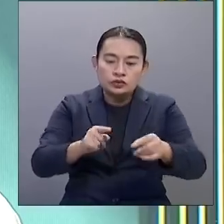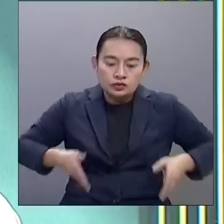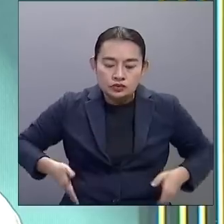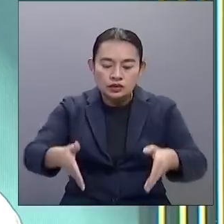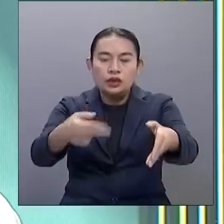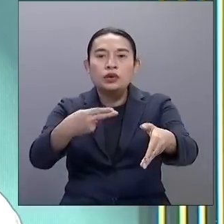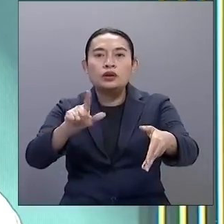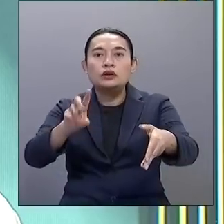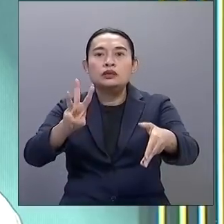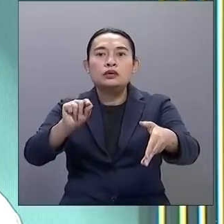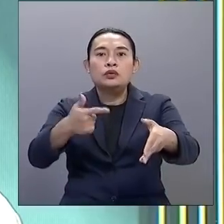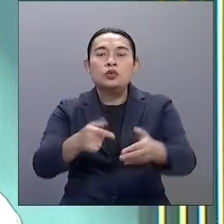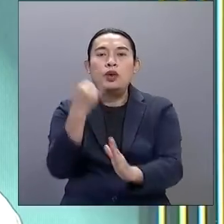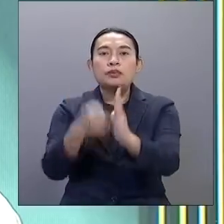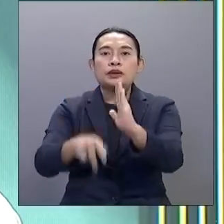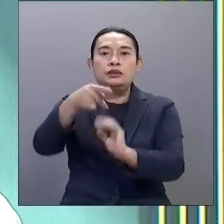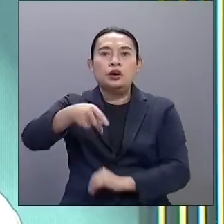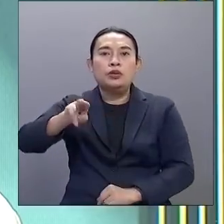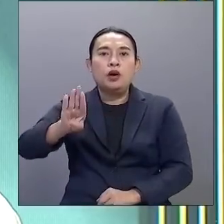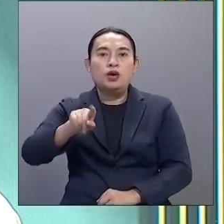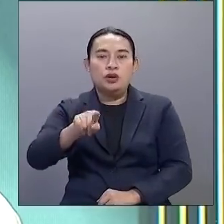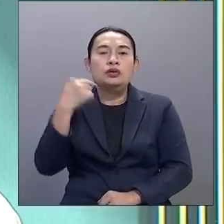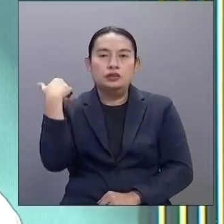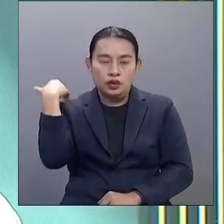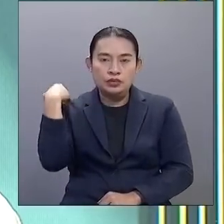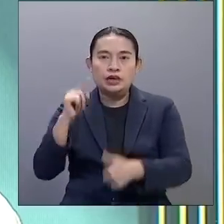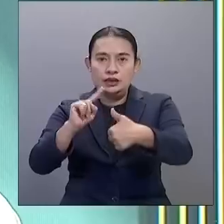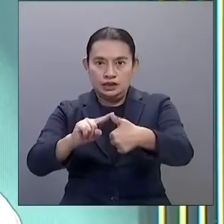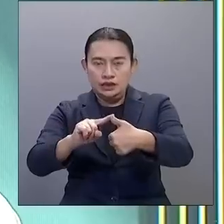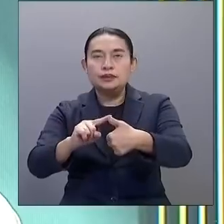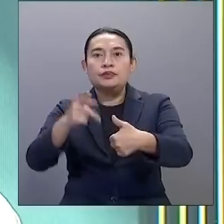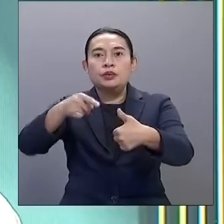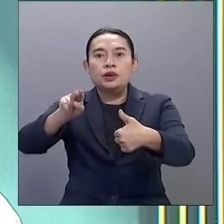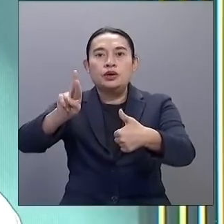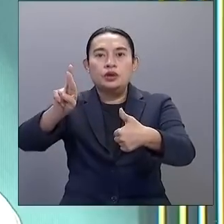รพวกนี้นะฮะก็จะมีความผิดตามพ.ร.บ.อันหนึ่งนะครับเขาเรียกว่าเป็นพระราชบัญญัติ